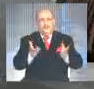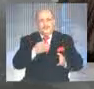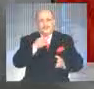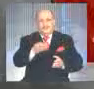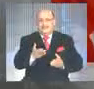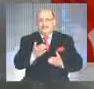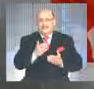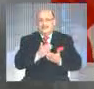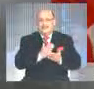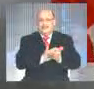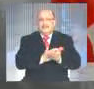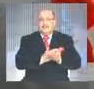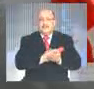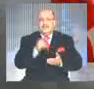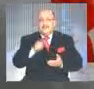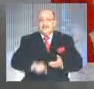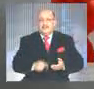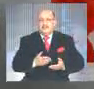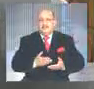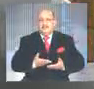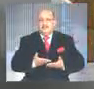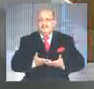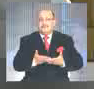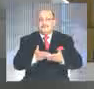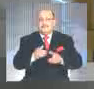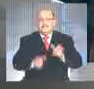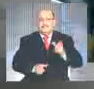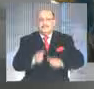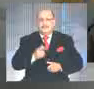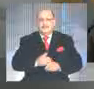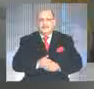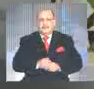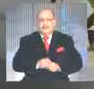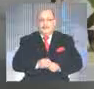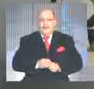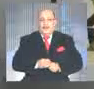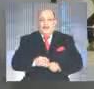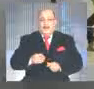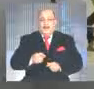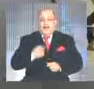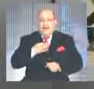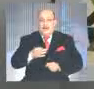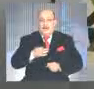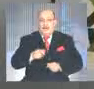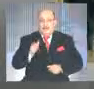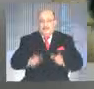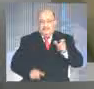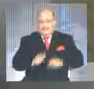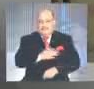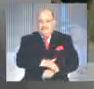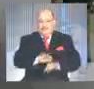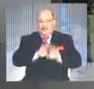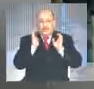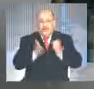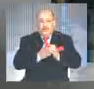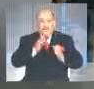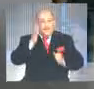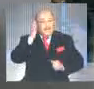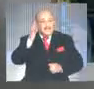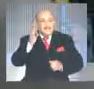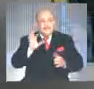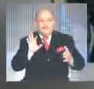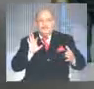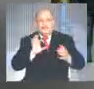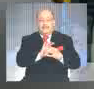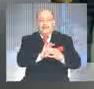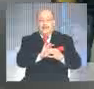راهي لينا الكل. مسانده تجلت منذ صباح اليوم بتنظيم عدد من اهالي الجهه وقفه مسانده وعرفان بالجميل لشهداء الوطن من